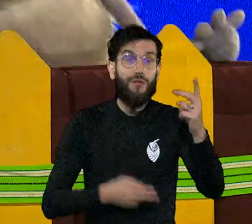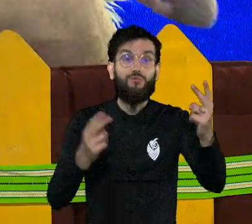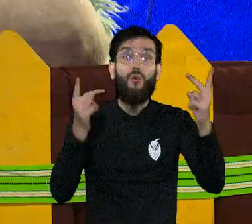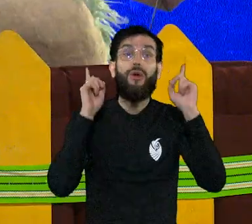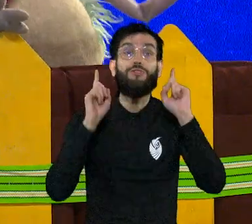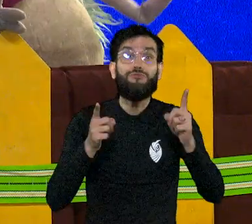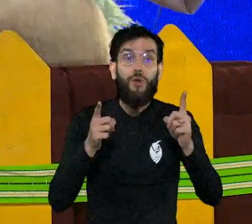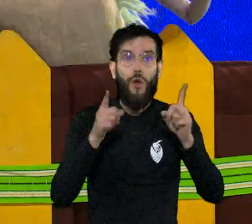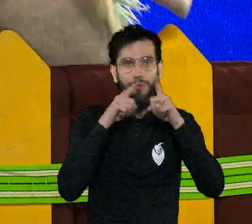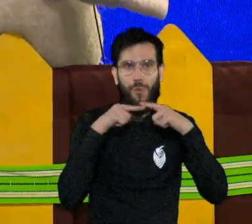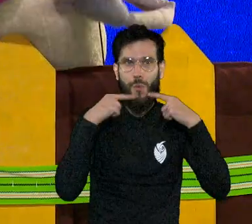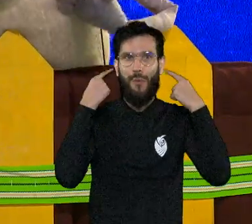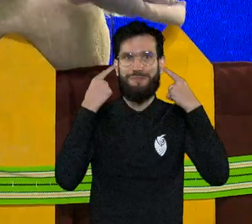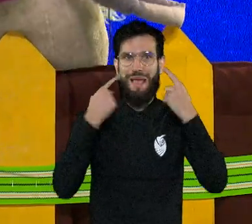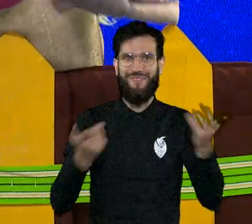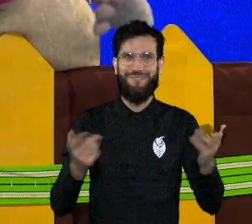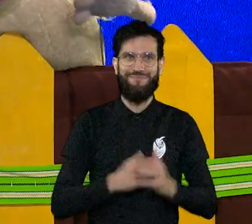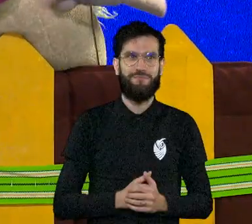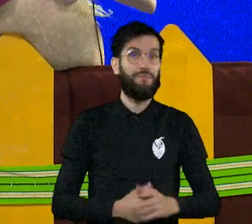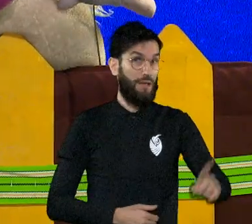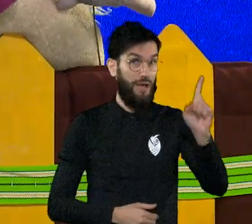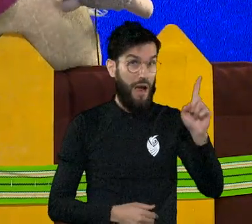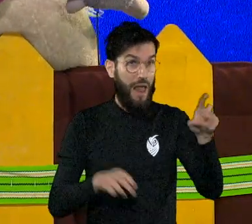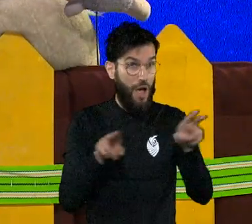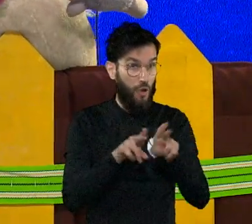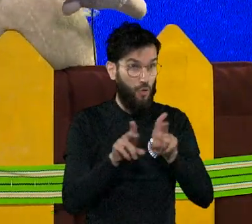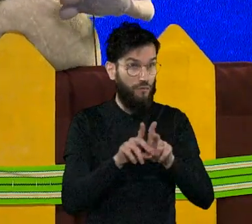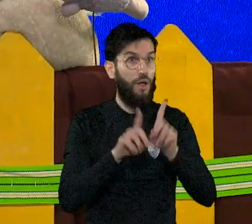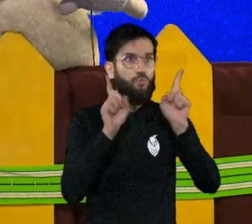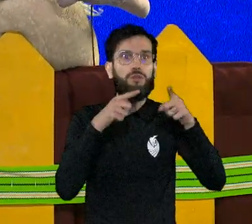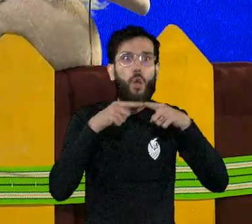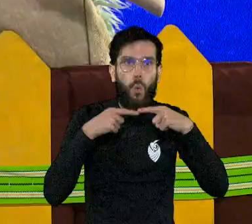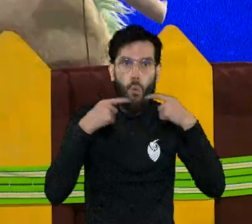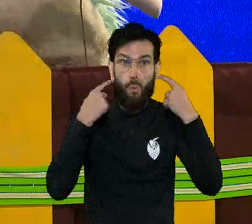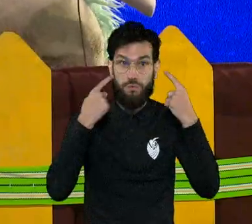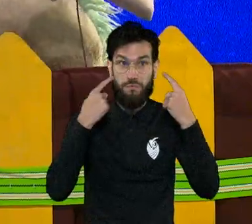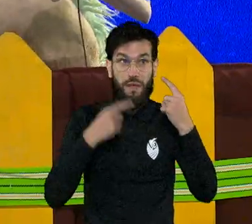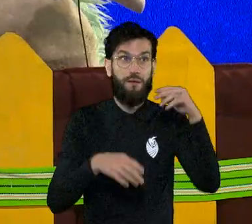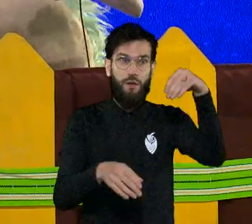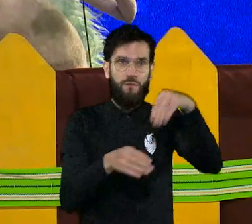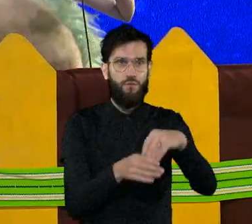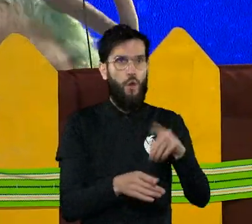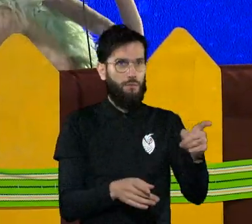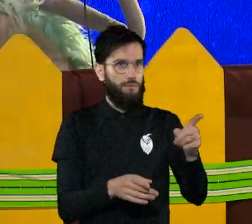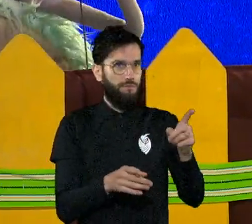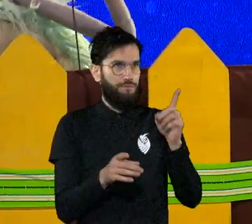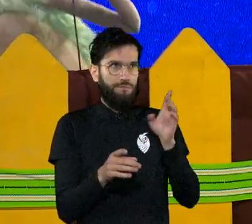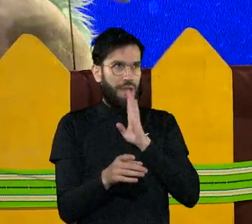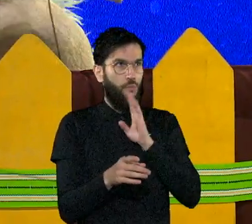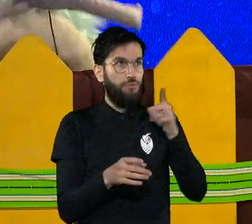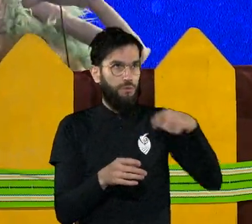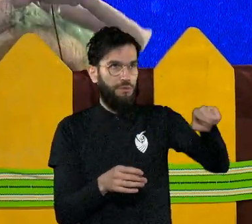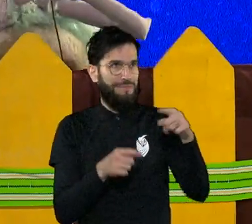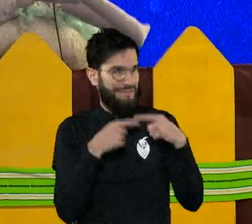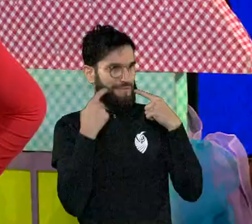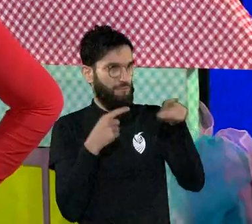a môžeme ísť. Ale musíme si zabaliť také úsmevy, aby sa nás nikto v lese nezlakol.